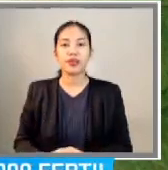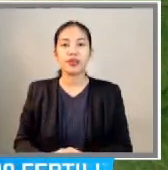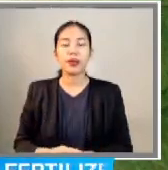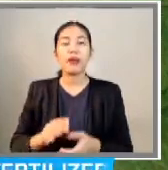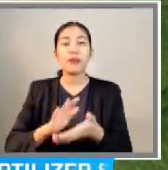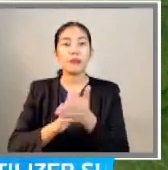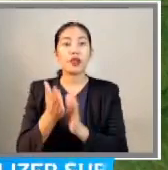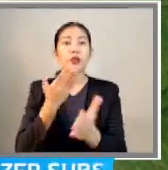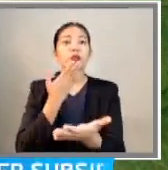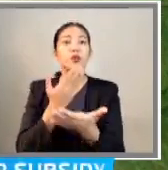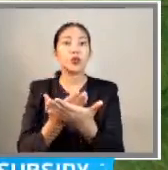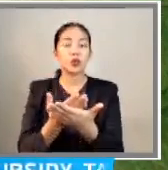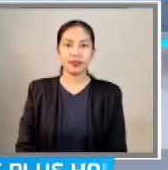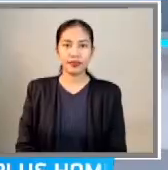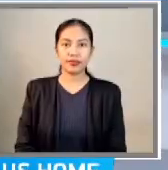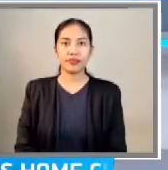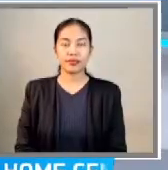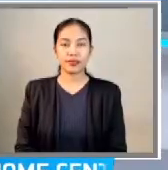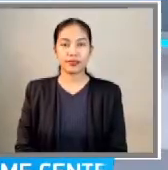Sabado't Linggo.